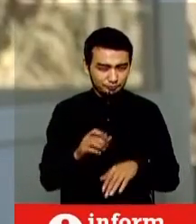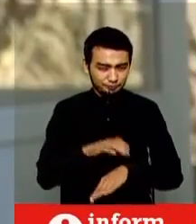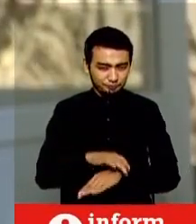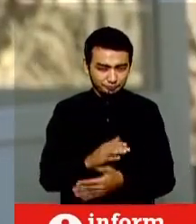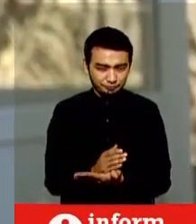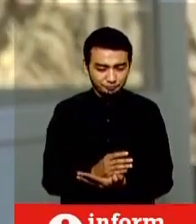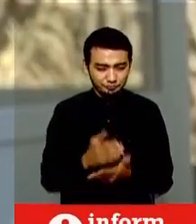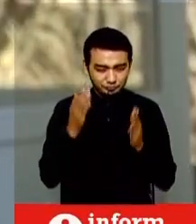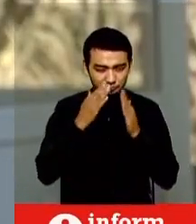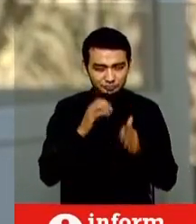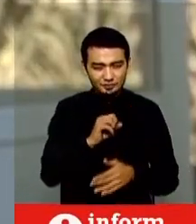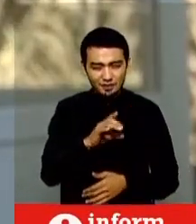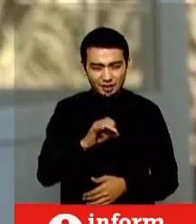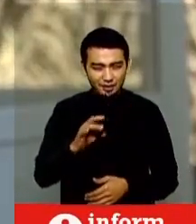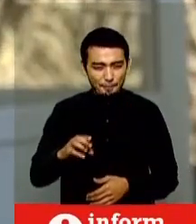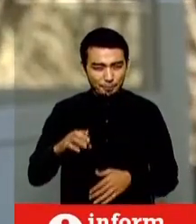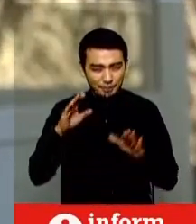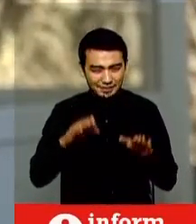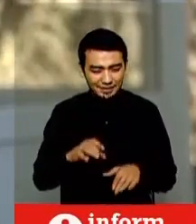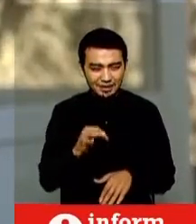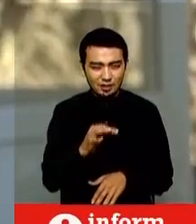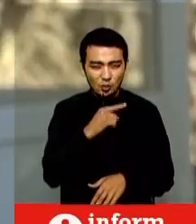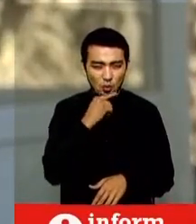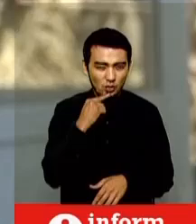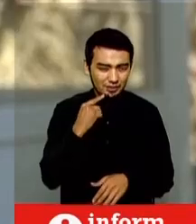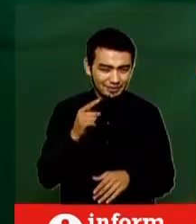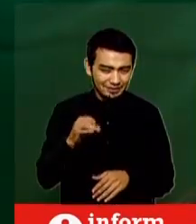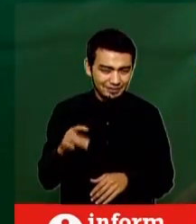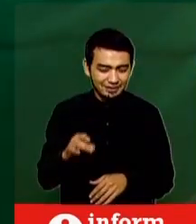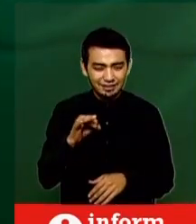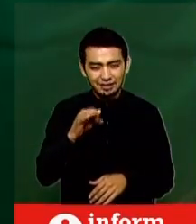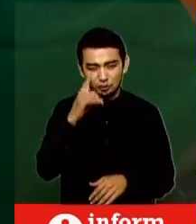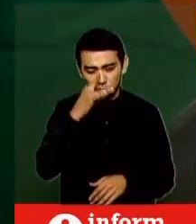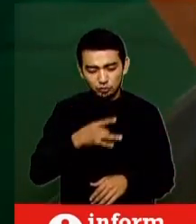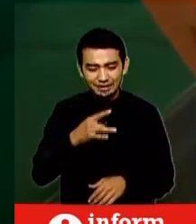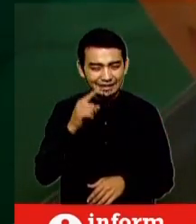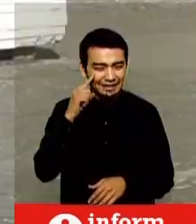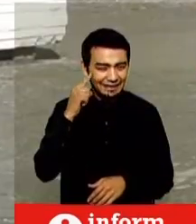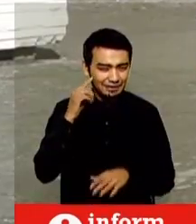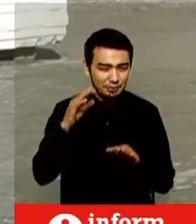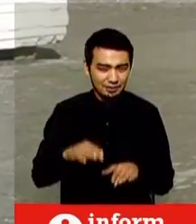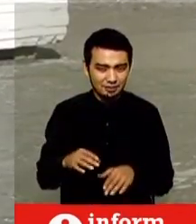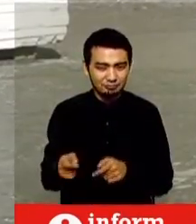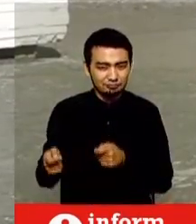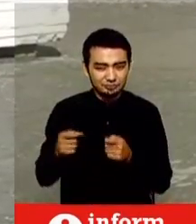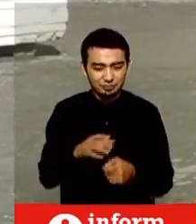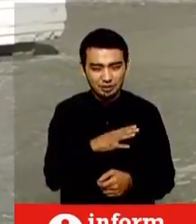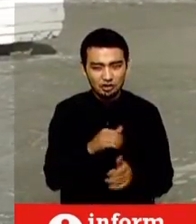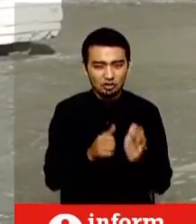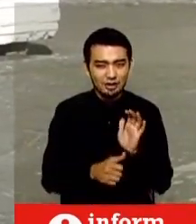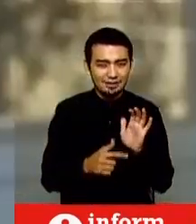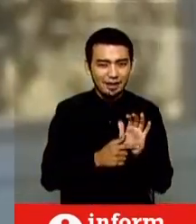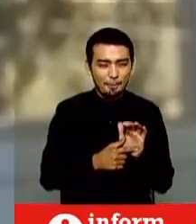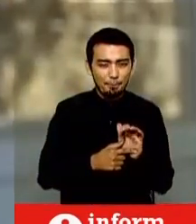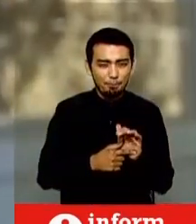Объединенных Арабских Эмиратов и Российской Федерации и Республики Кыргызстан. Среди случаев кори 67%